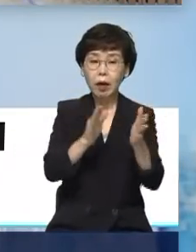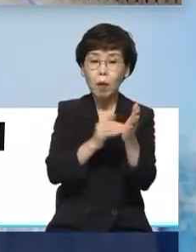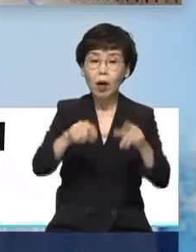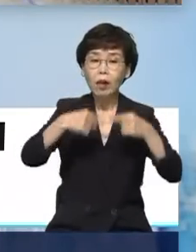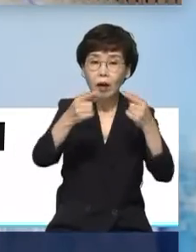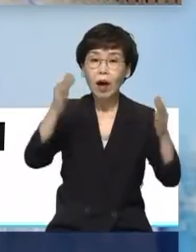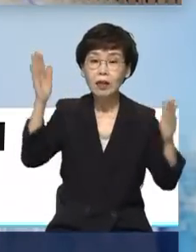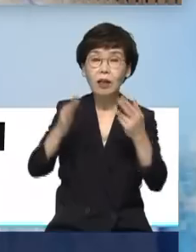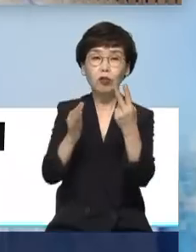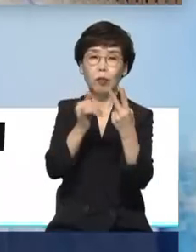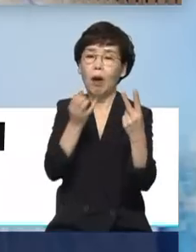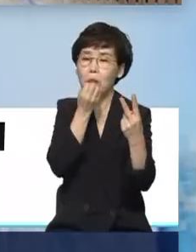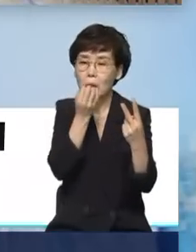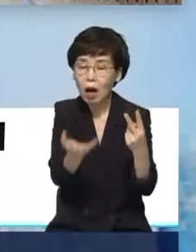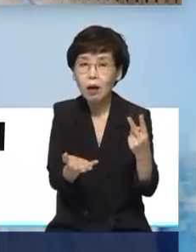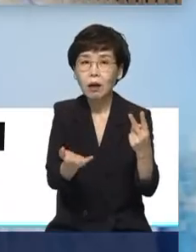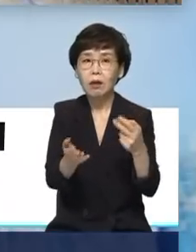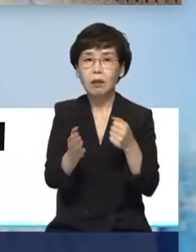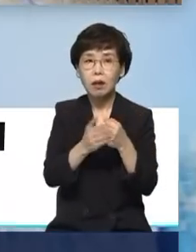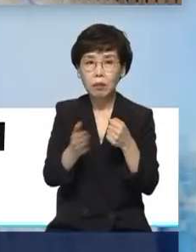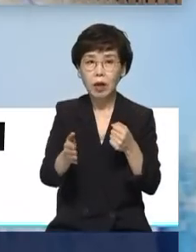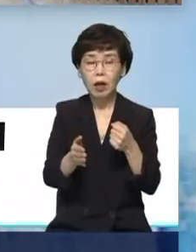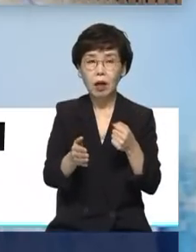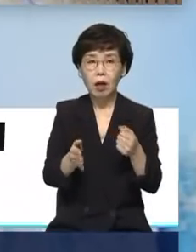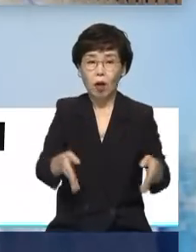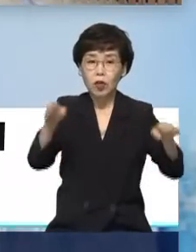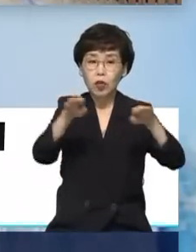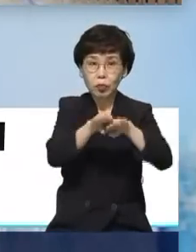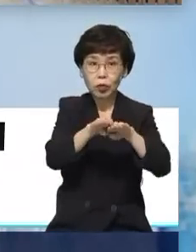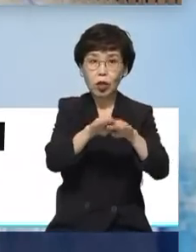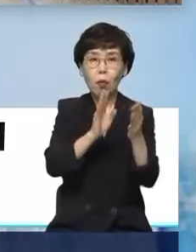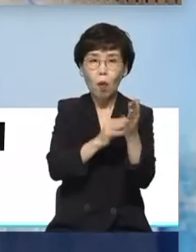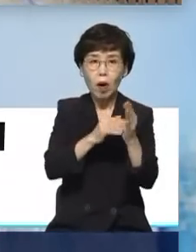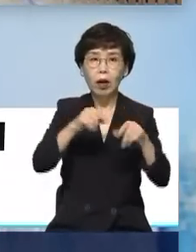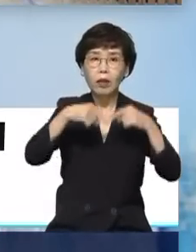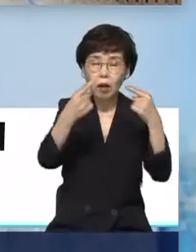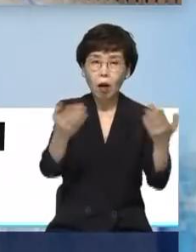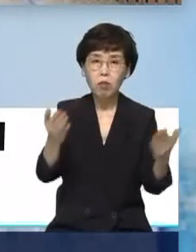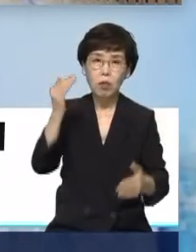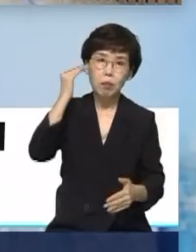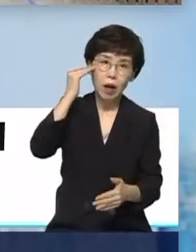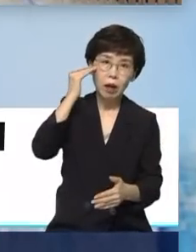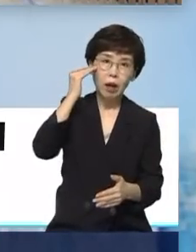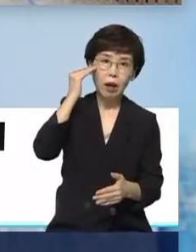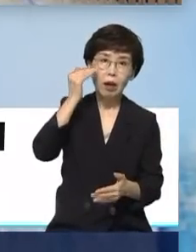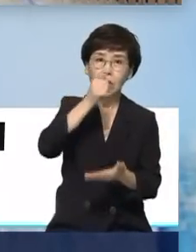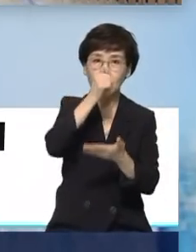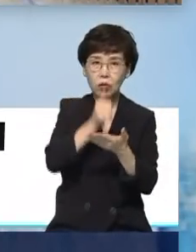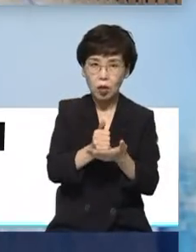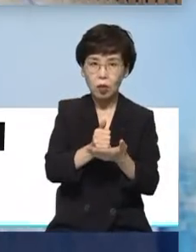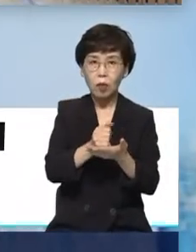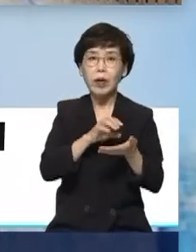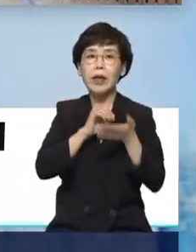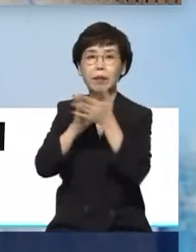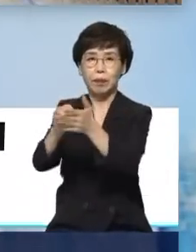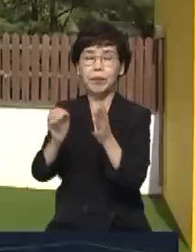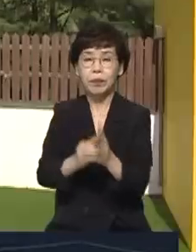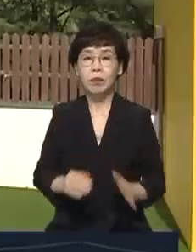자백을 받아내 서 건조물 침입과 업무방해 등 혐의로 불구속 입건했습니다 성인 5 기자가 취재했습니다